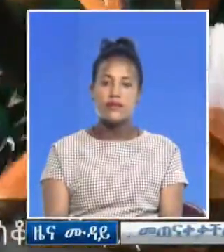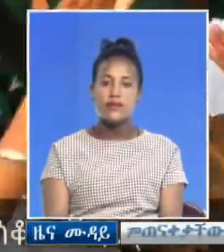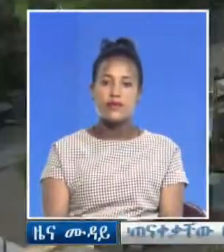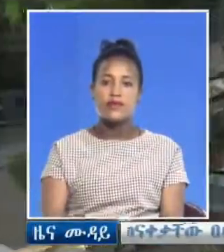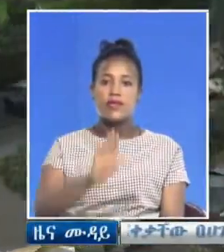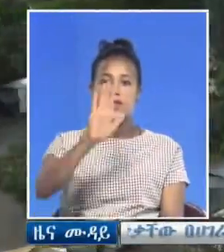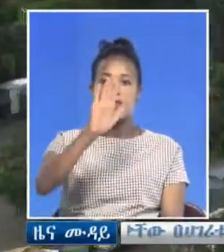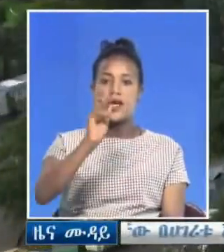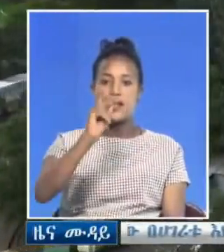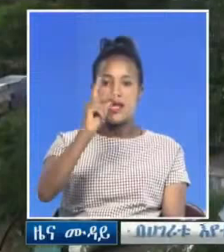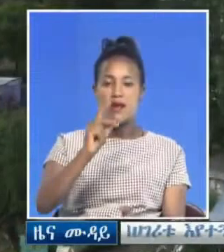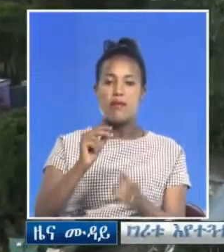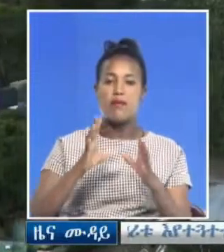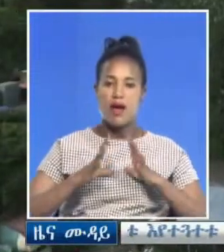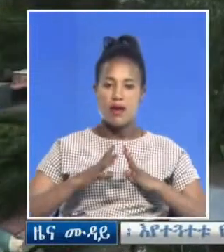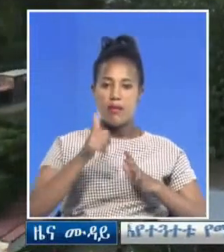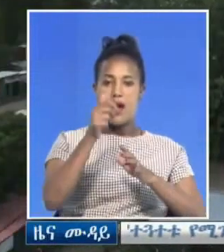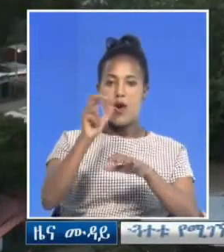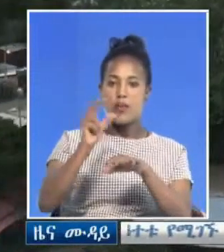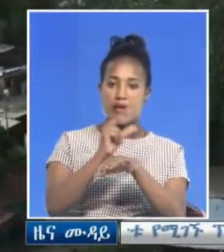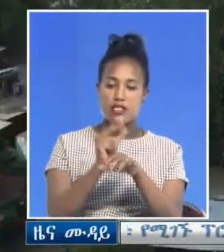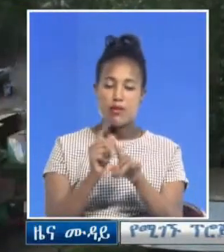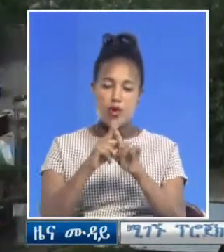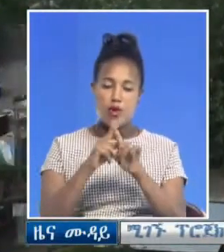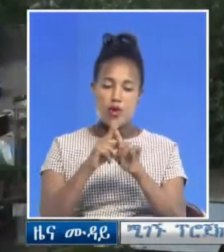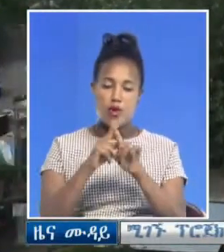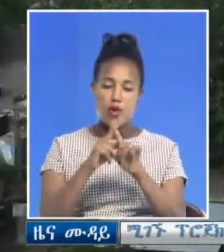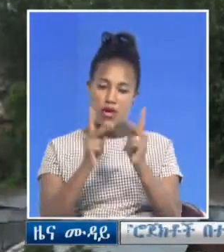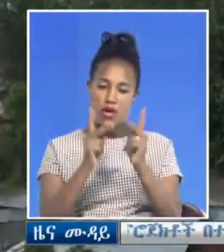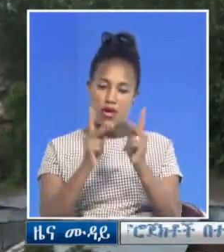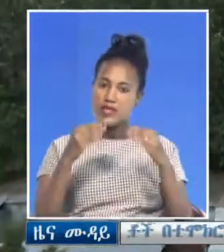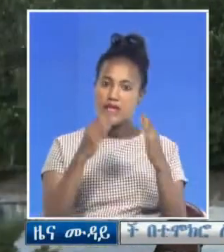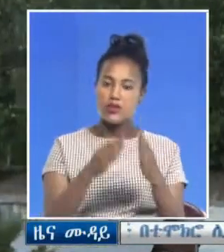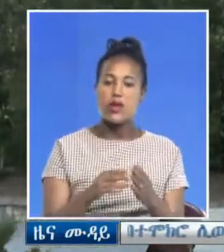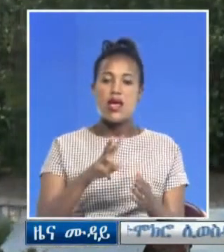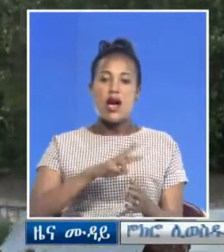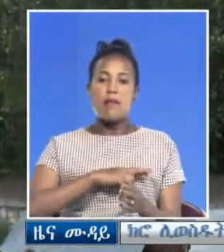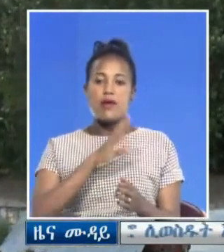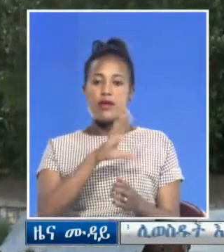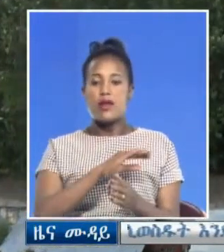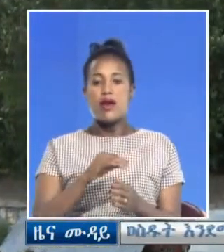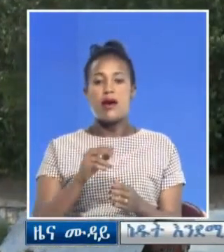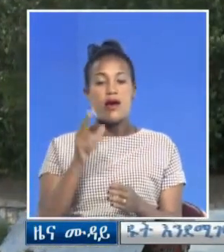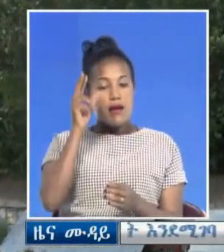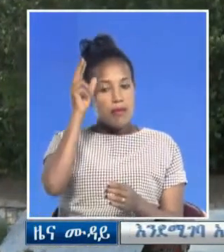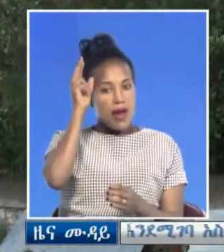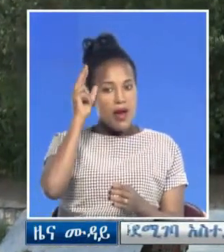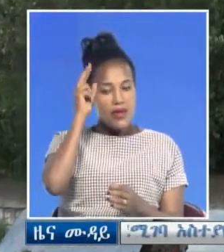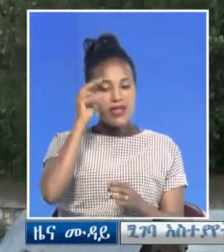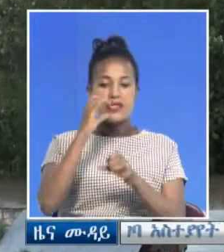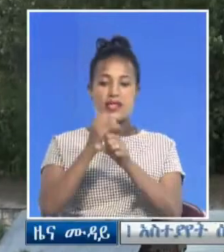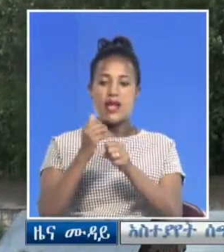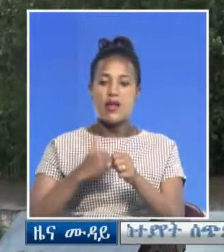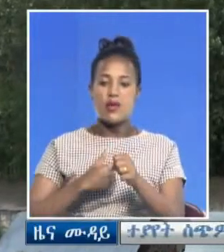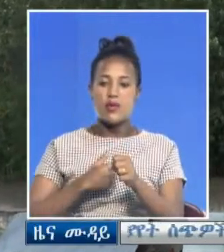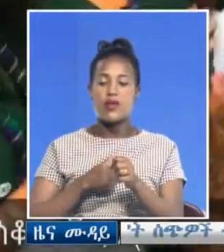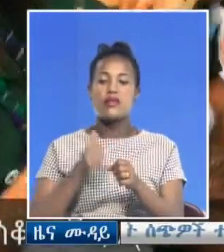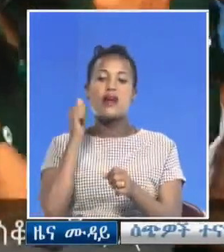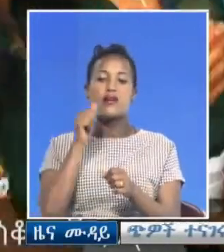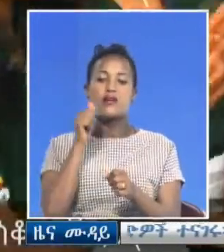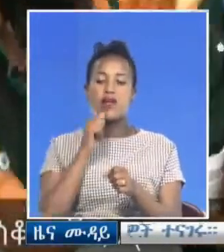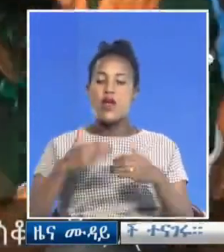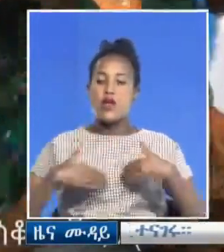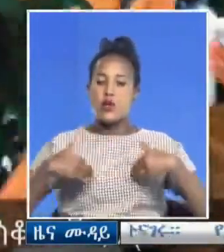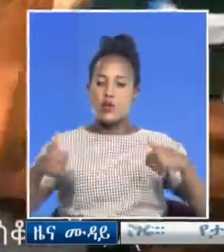የሻደይ በዓል በዋግ ብሔረሰብ ዘንድ ልዩ ስፍራ ከሚሰጣቸው ሃይማኖታዊና ባህላዊ ይዘት ያለው የልጃገረዶችና